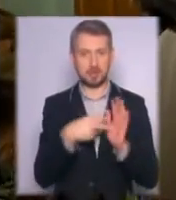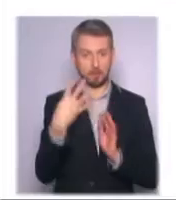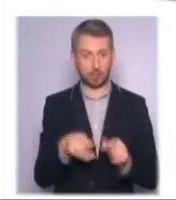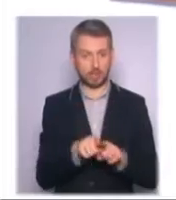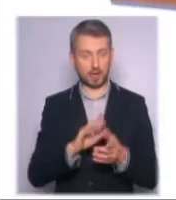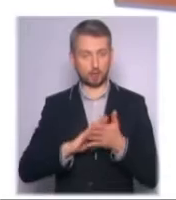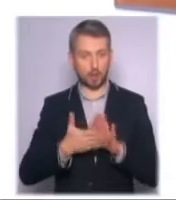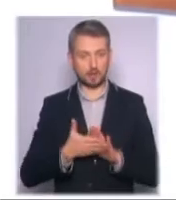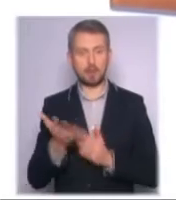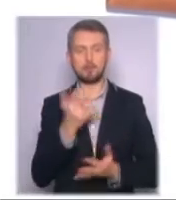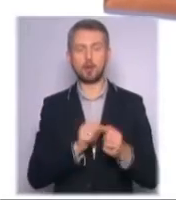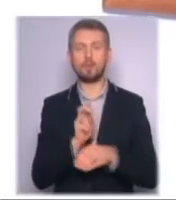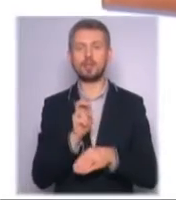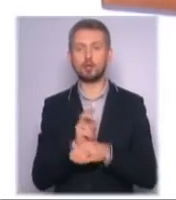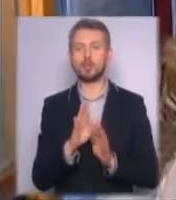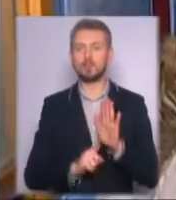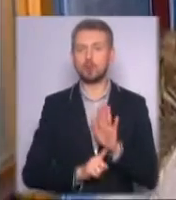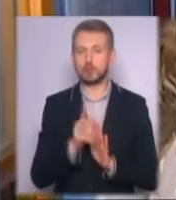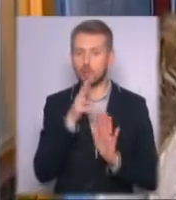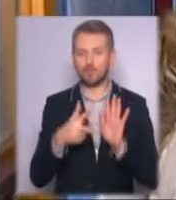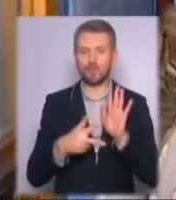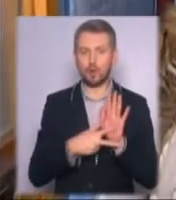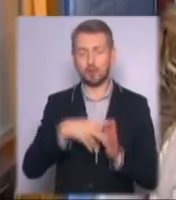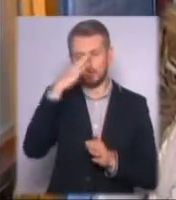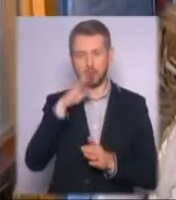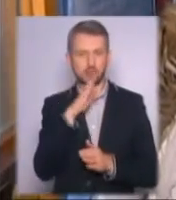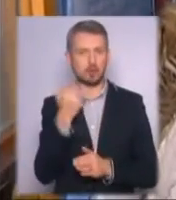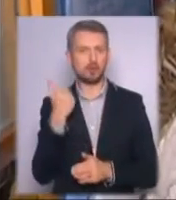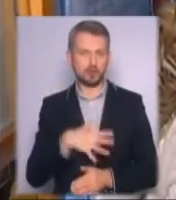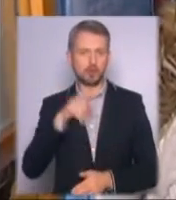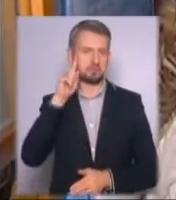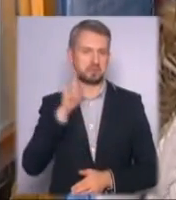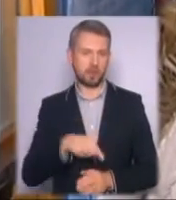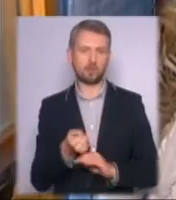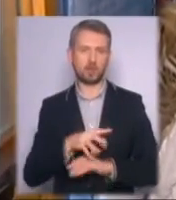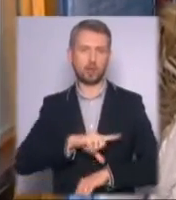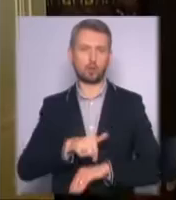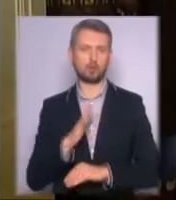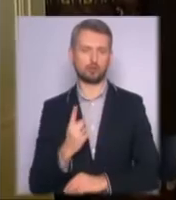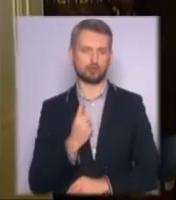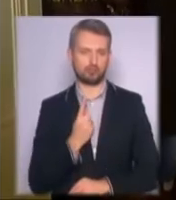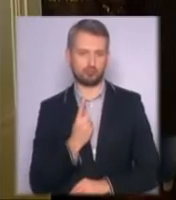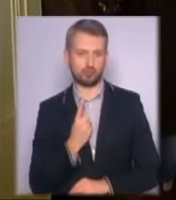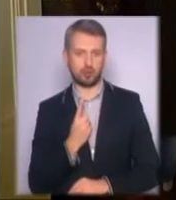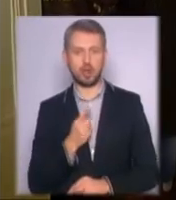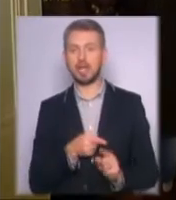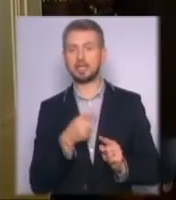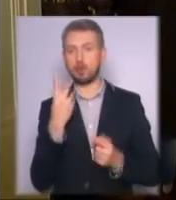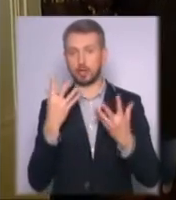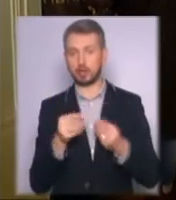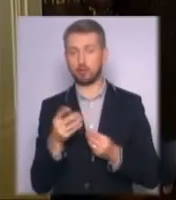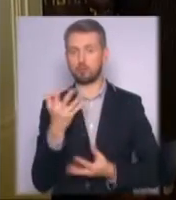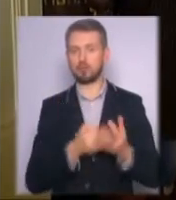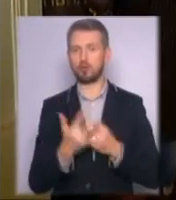ситуация. Прийом відвідувачів починають о 8:00, однак батьки вже налаштовані на кілька годин очікування біля віконечка. За день тут приймають по 3